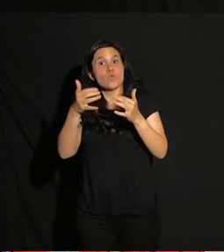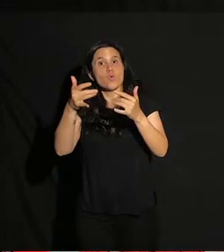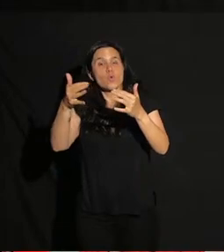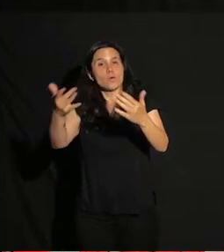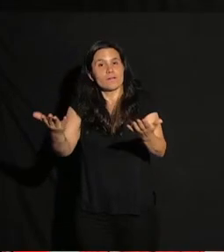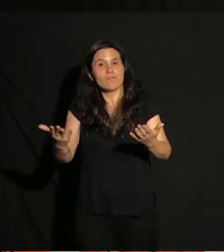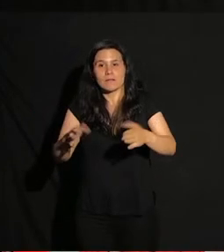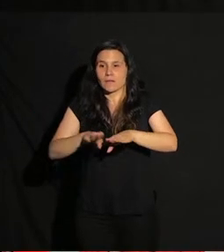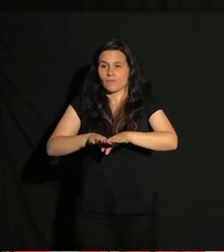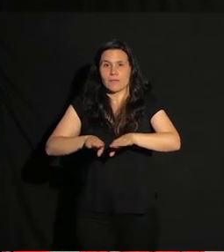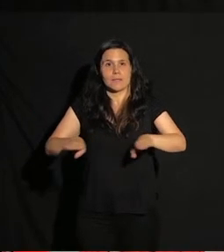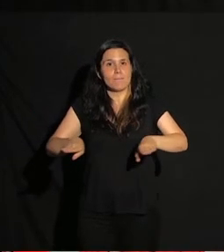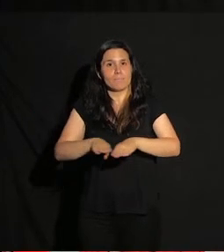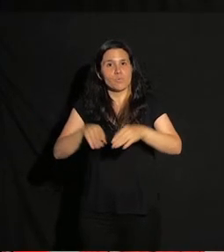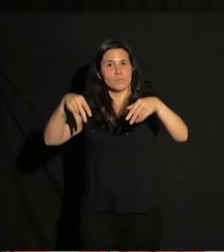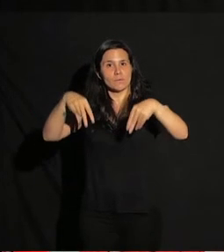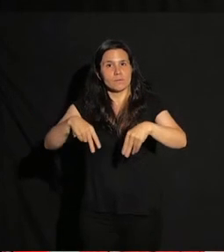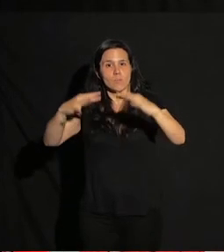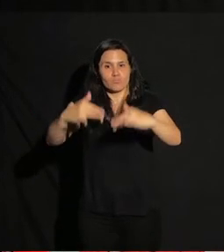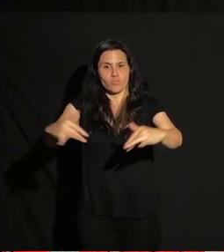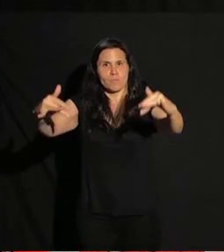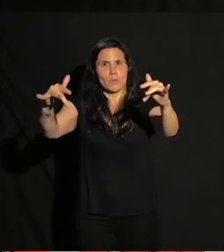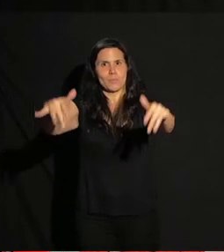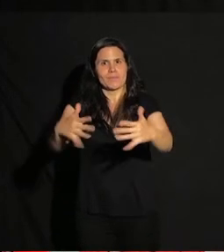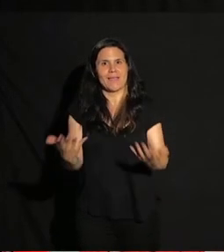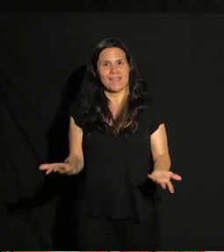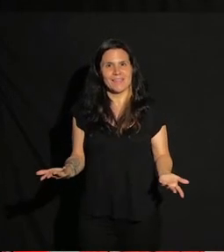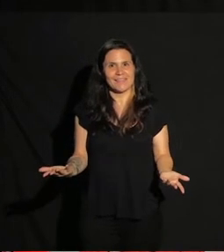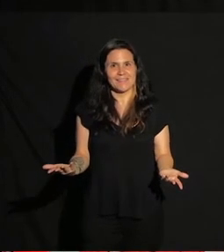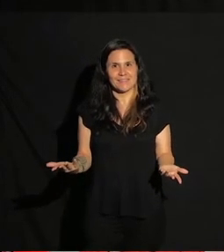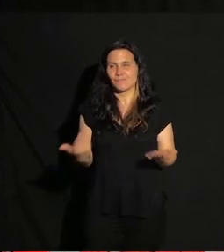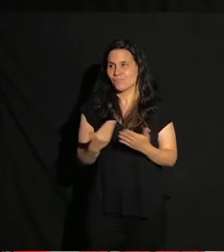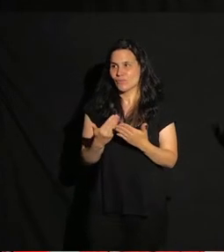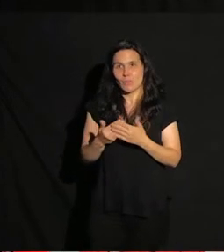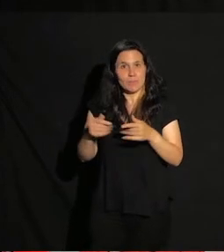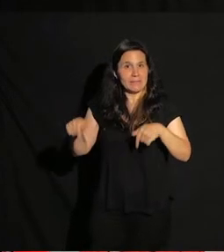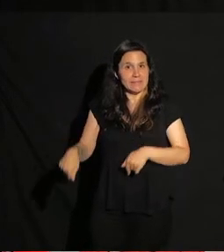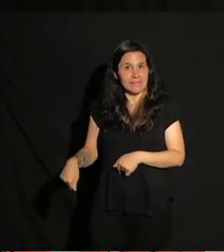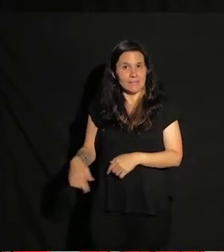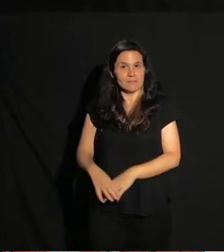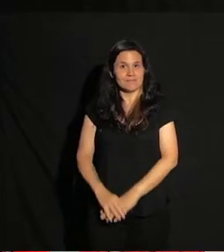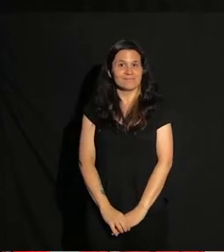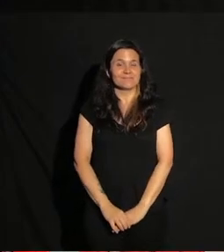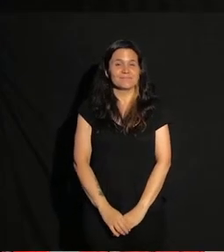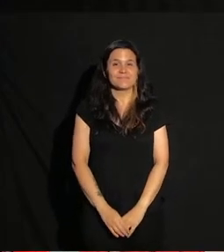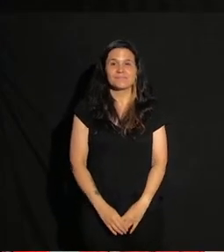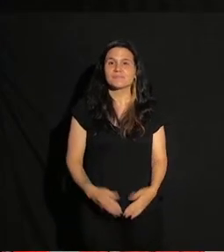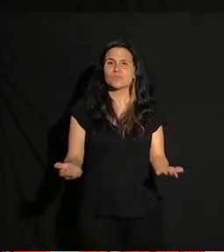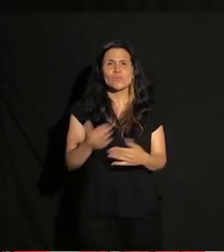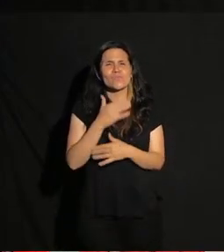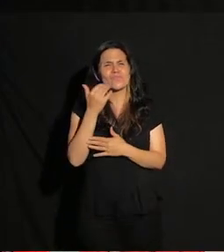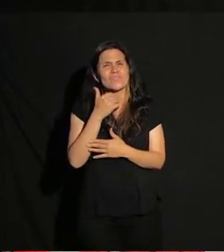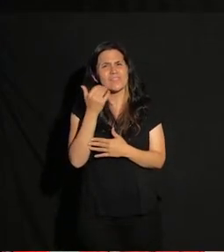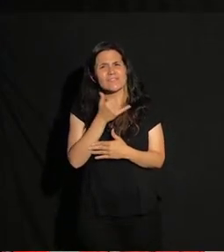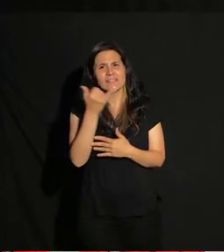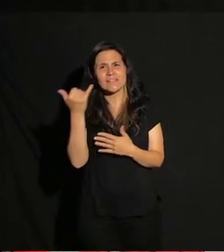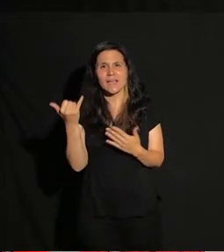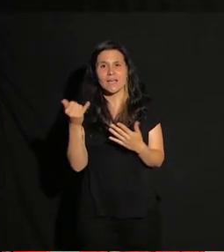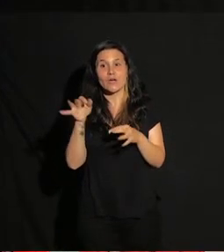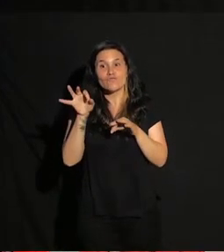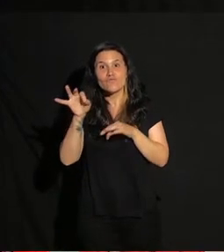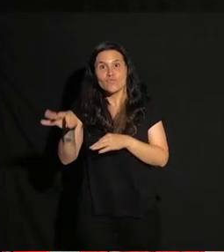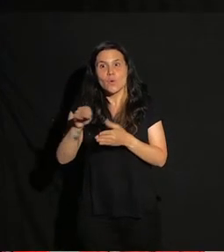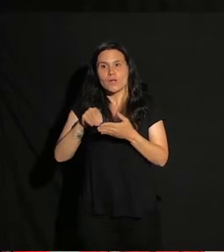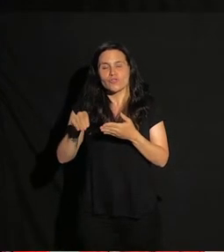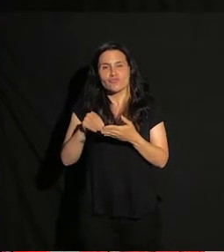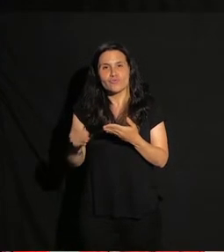Hauptbahnhof auf einer Bühne und du hast Publikum. Oder hier bei Klatschmohn. Oder hier bei Klatschmohn, ne? Viele, viele Jahre. Das ist wirklich für unsere